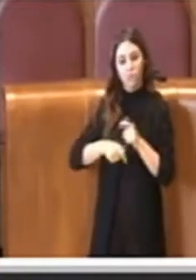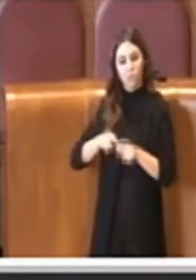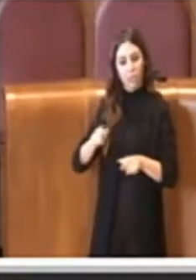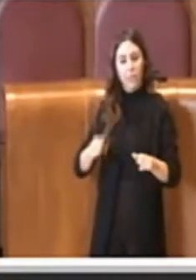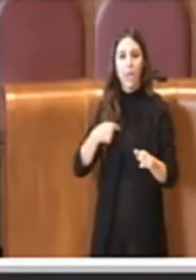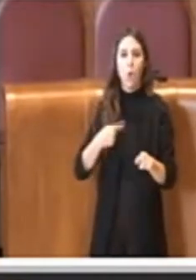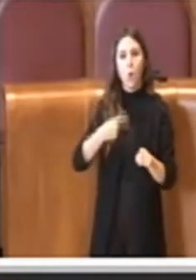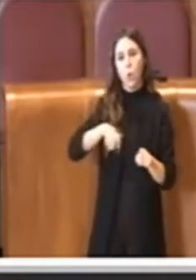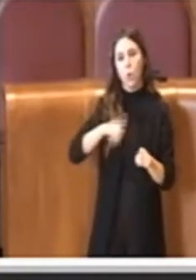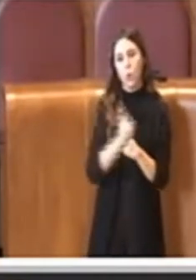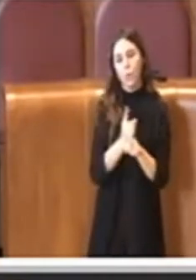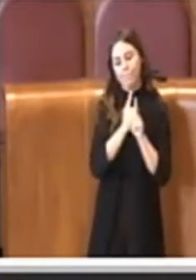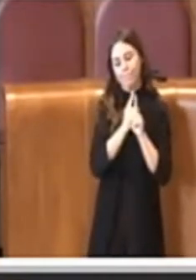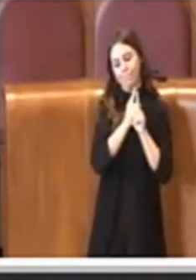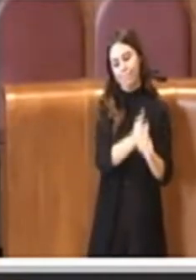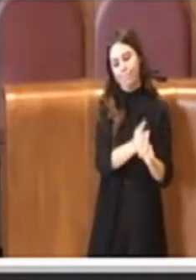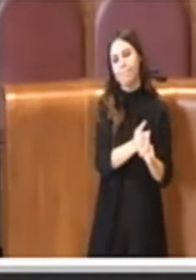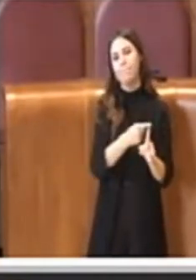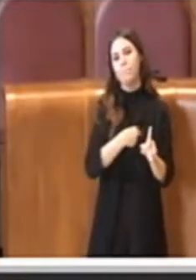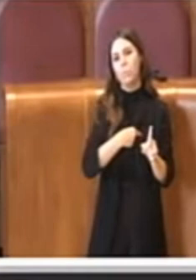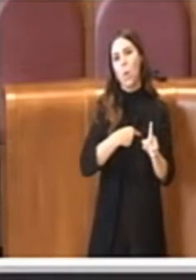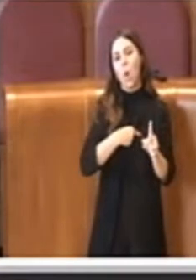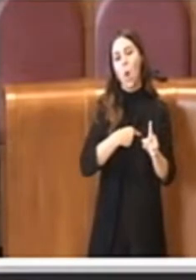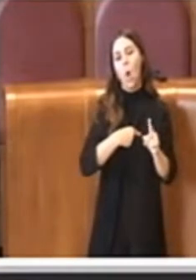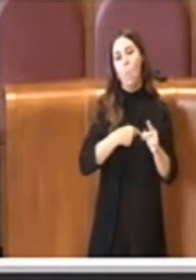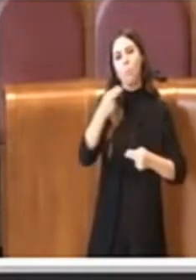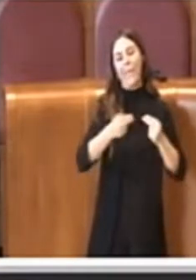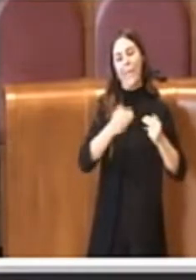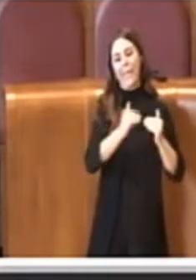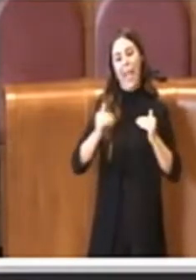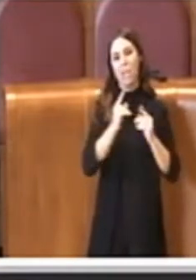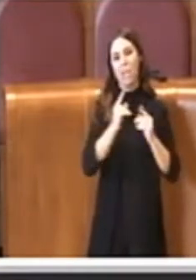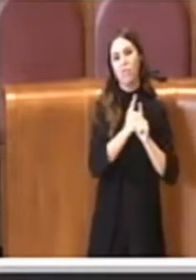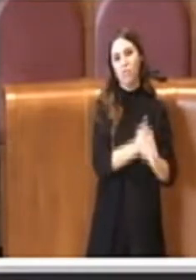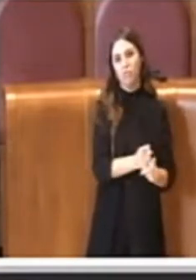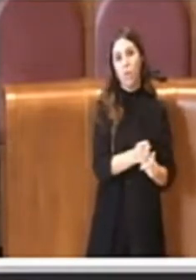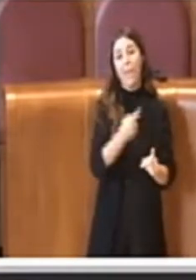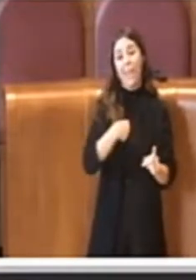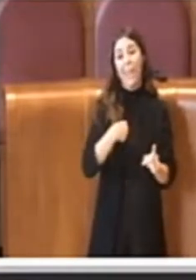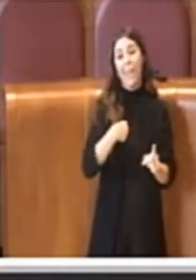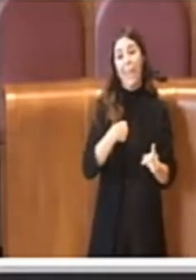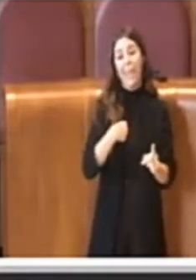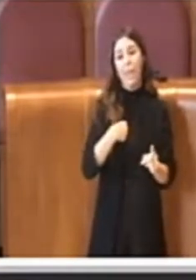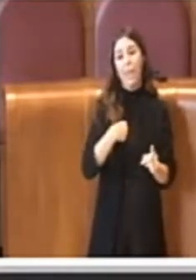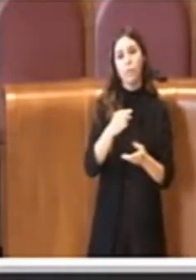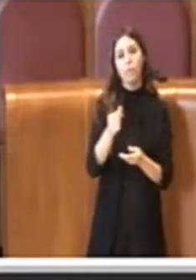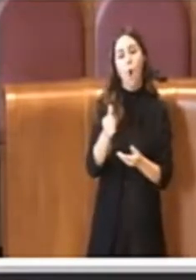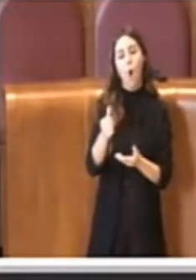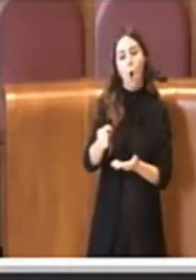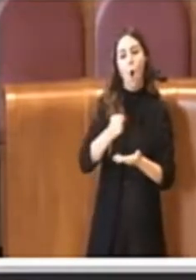a quanto previsto, insomma, appunto, dal pareggio di bilancio e le poche entrate non possono